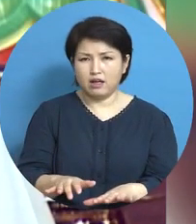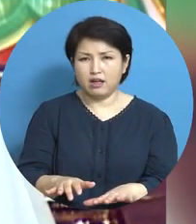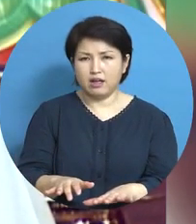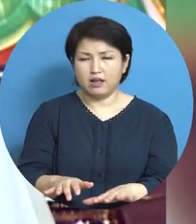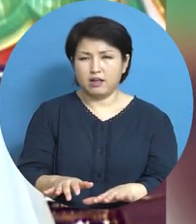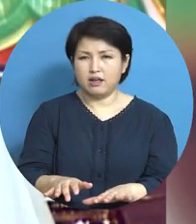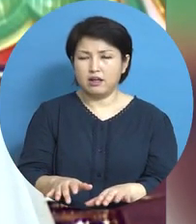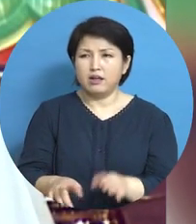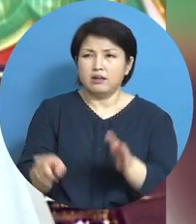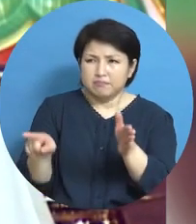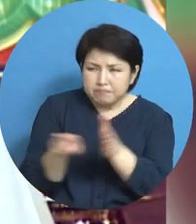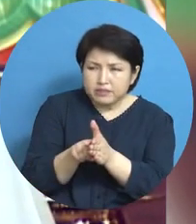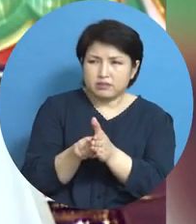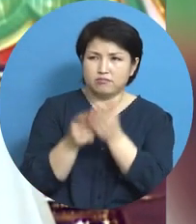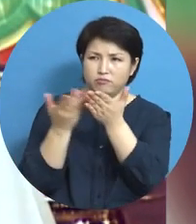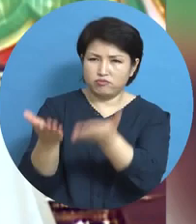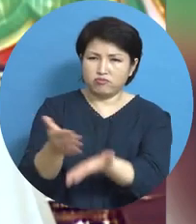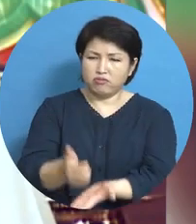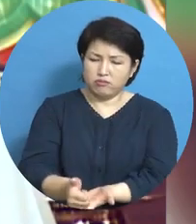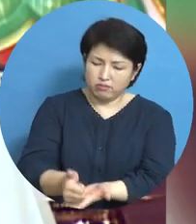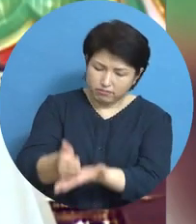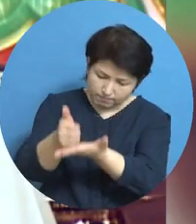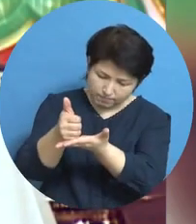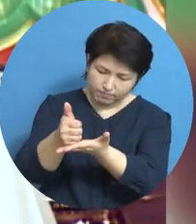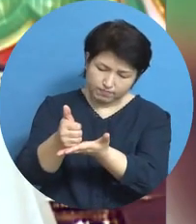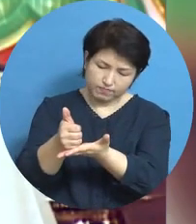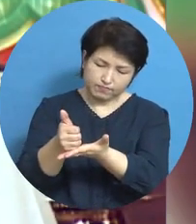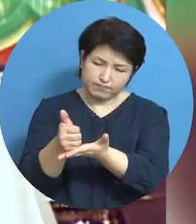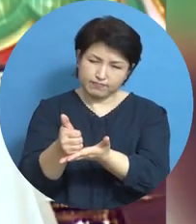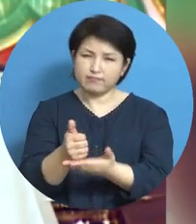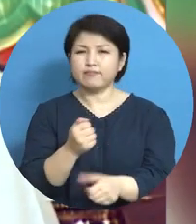얻고 칭송을 받게 됐다.